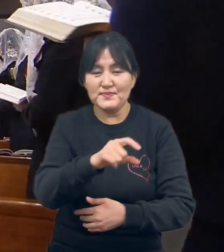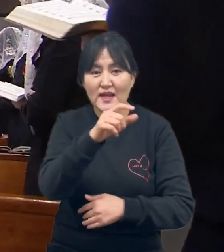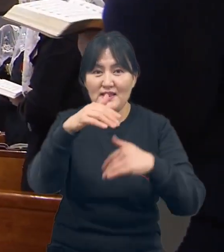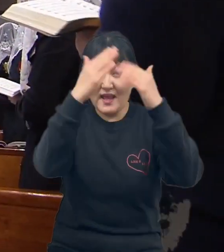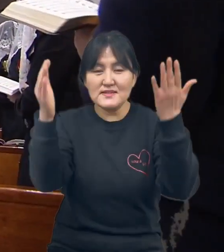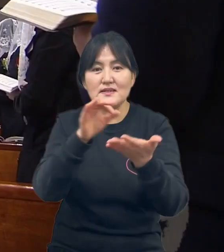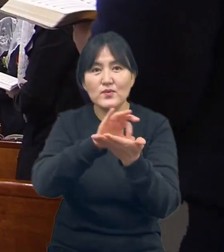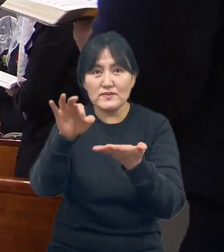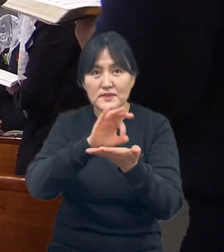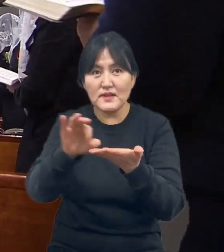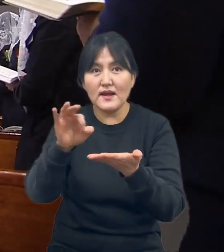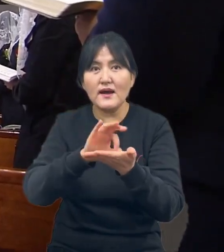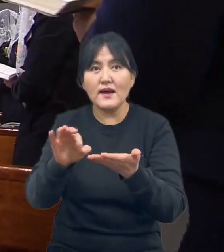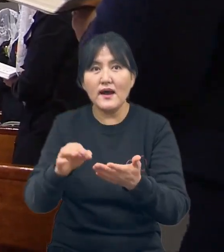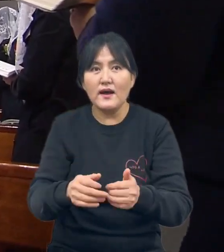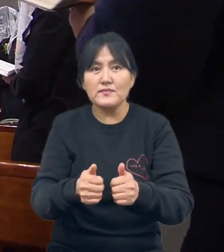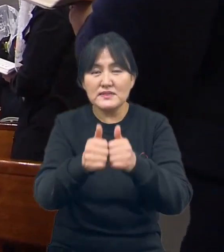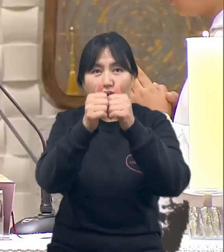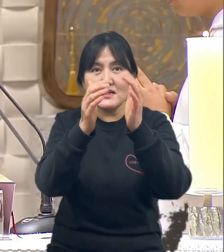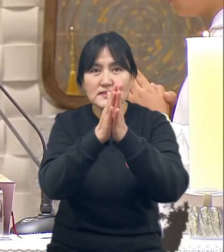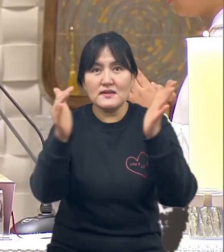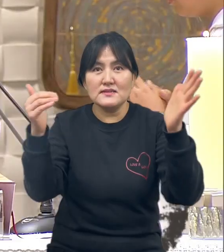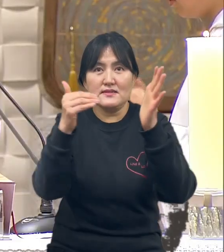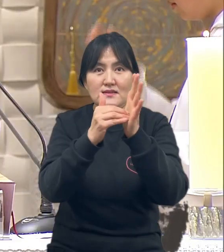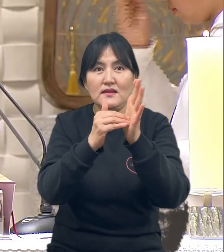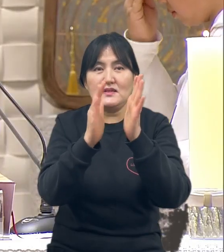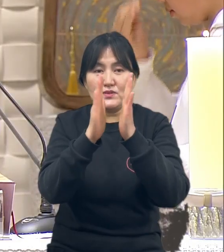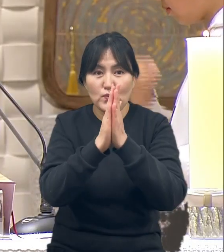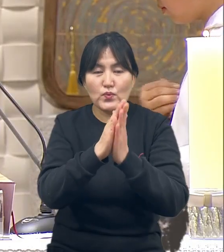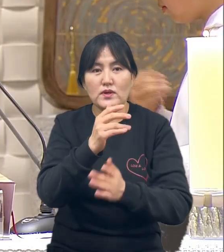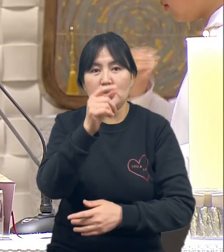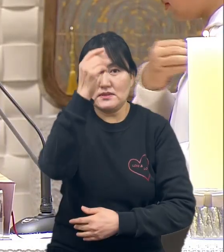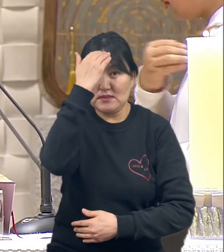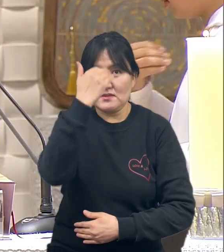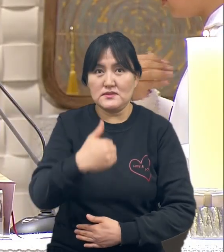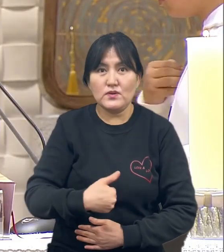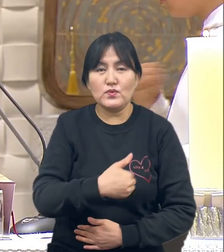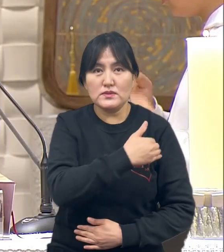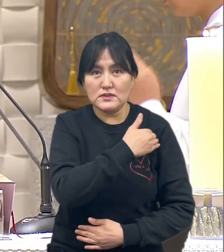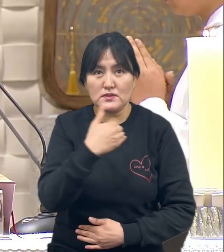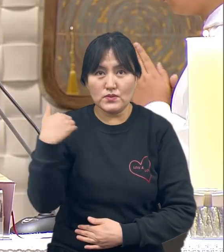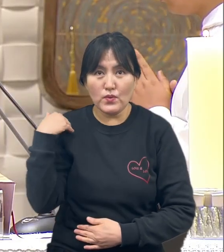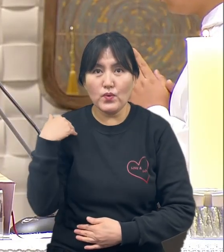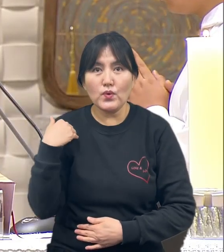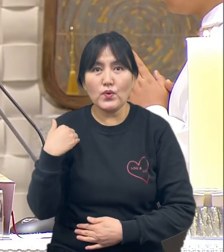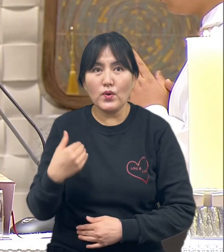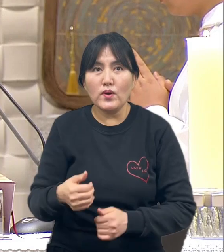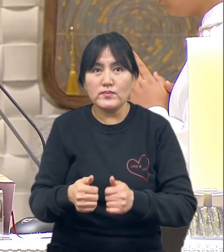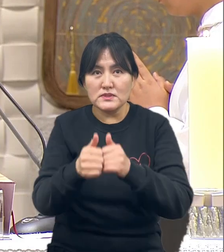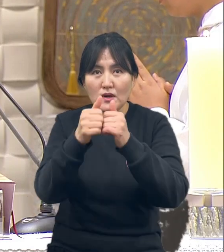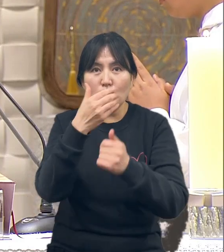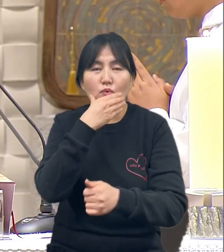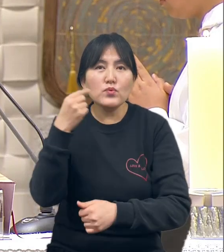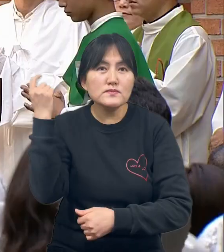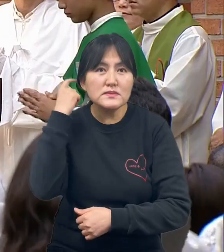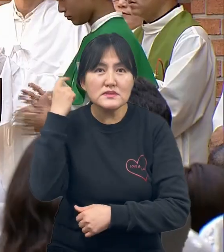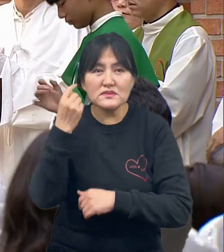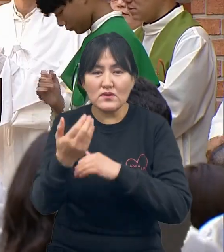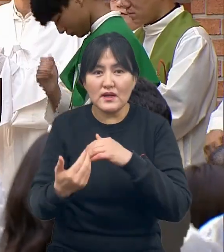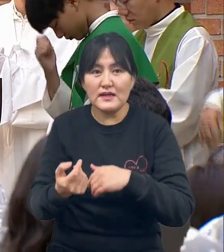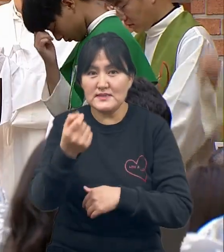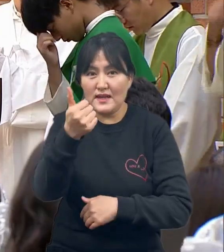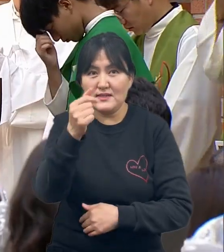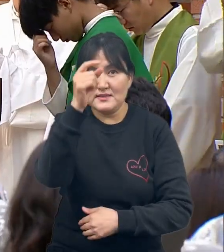미사에서는 이 두 종류의 십자성호를 다 사용하는데요. 미사의 시작과 끝에 그리고 기도할 때는 큰 십자성호를